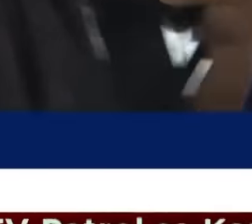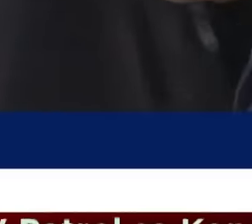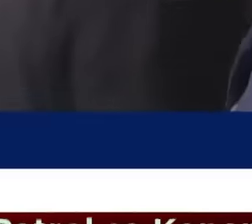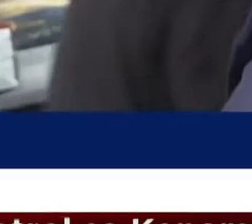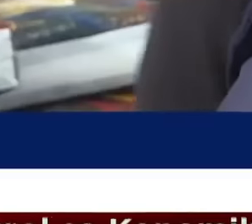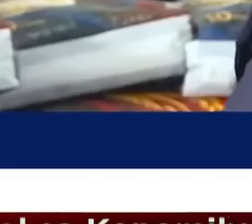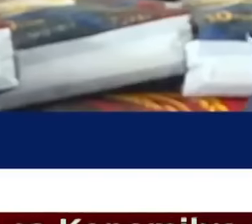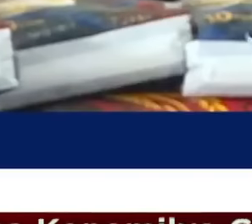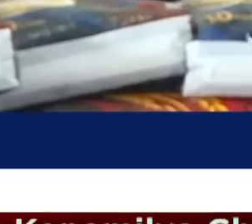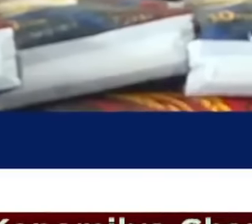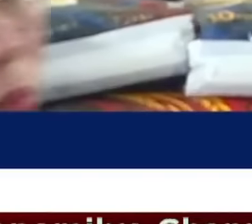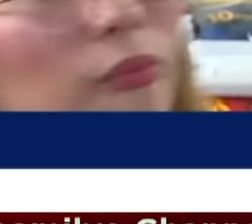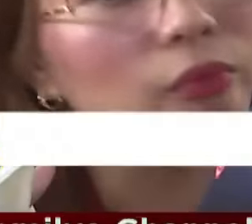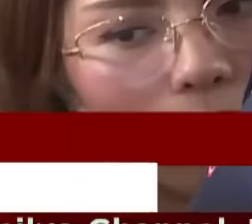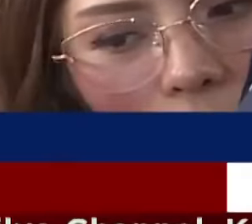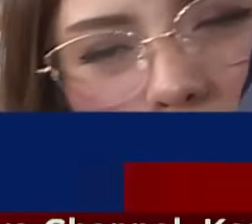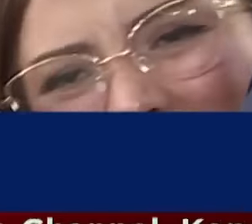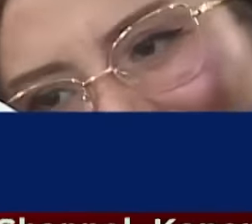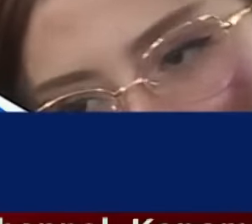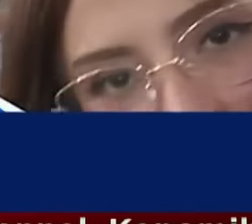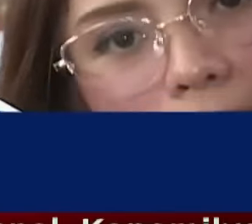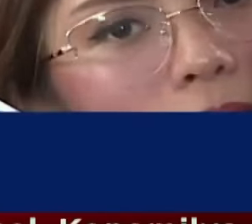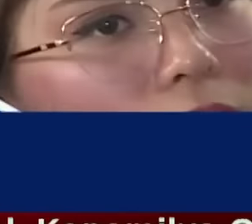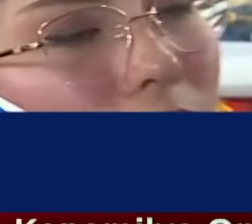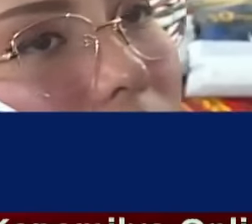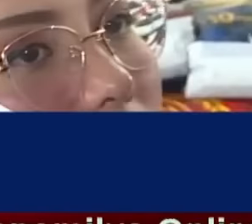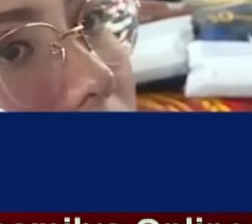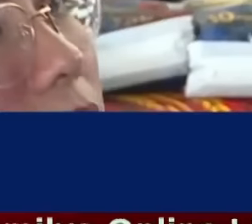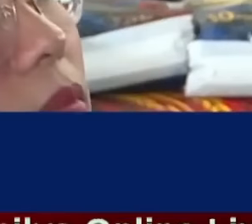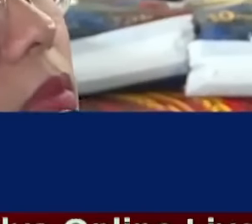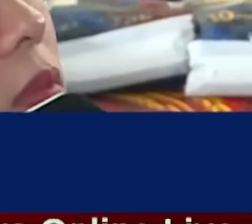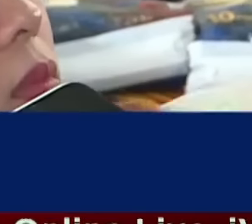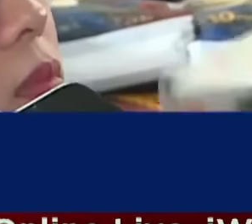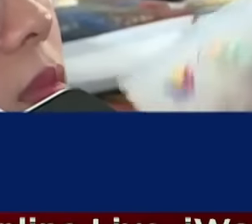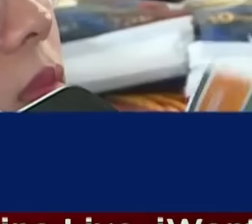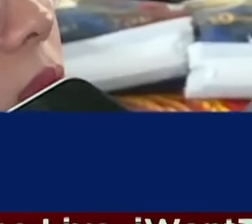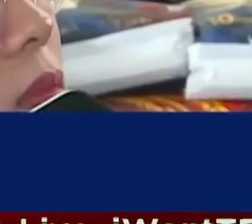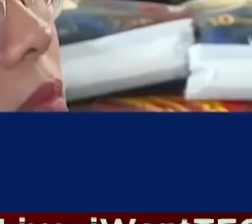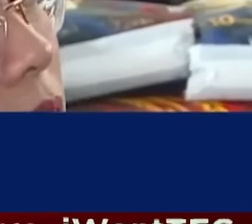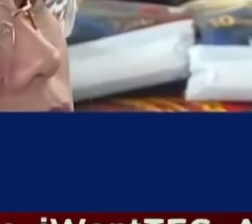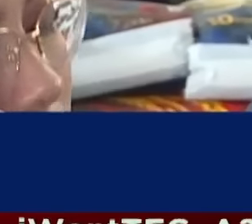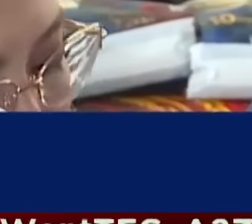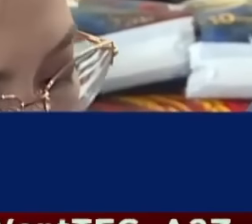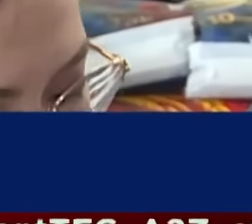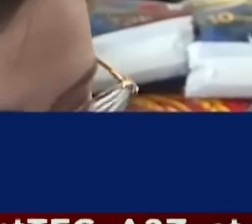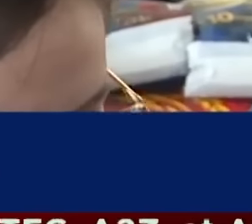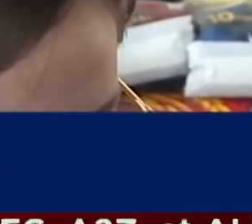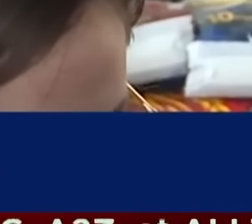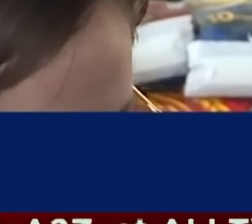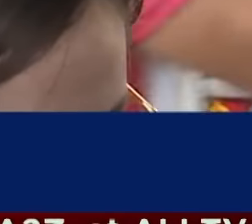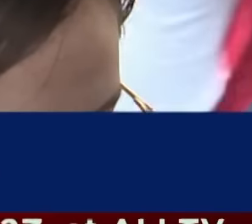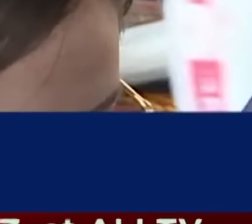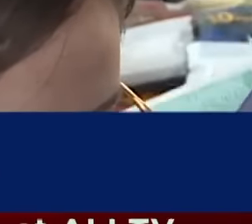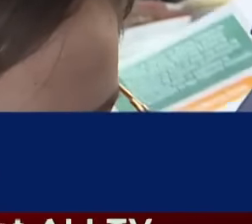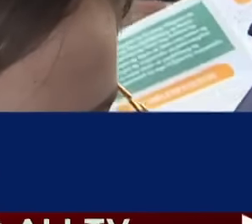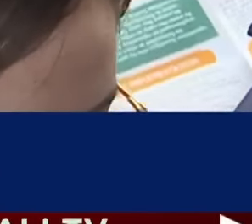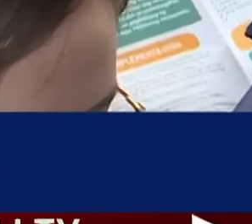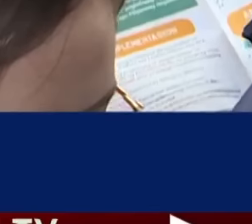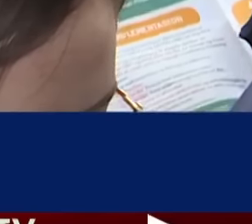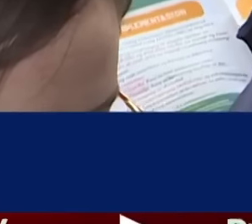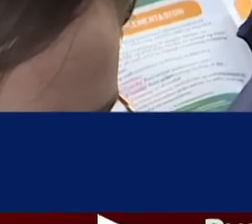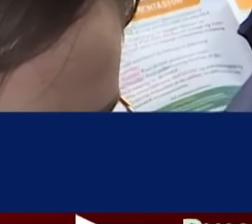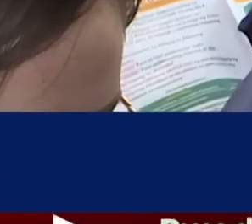then may cash din, may 20,000 pesos na cash. And then ibabalik ng mga farmers natin sa